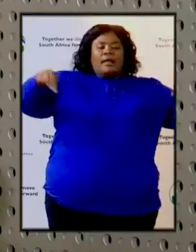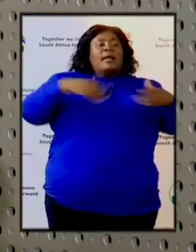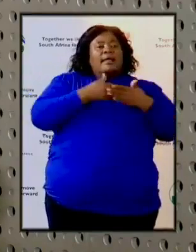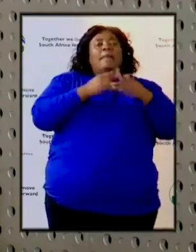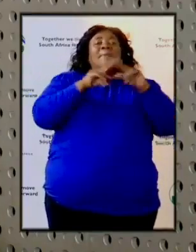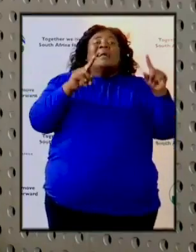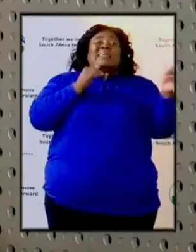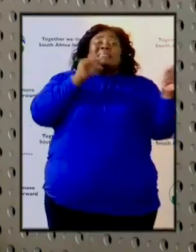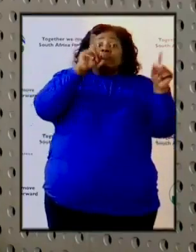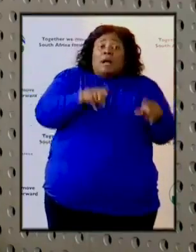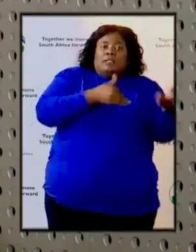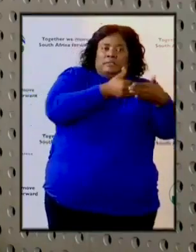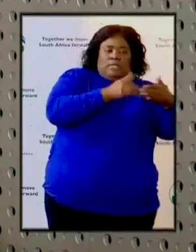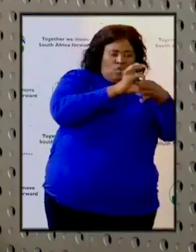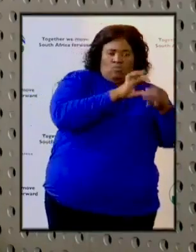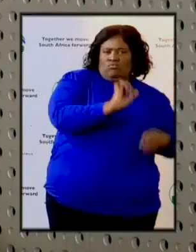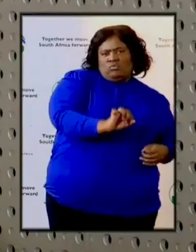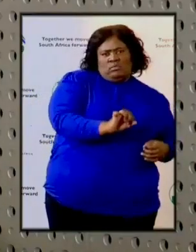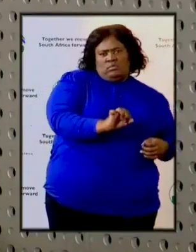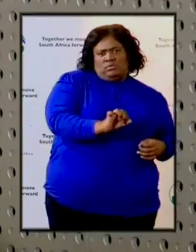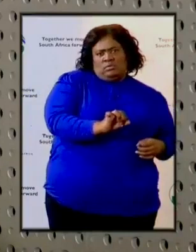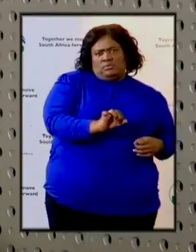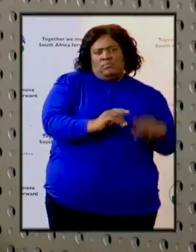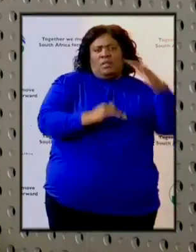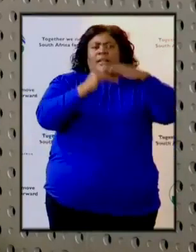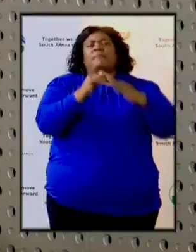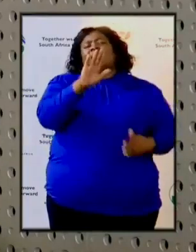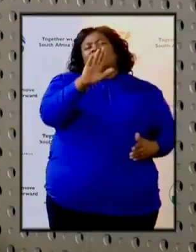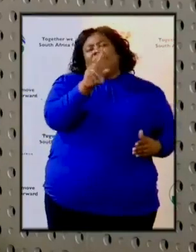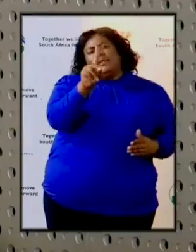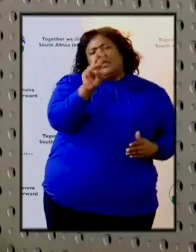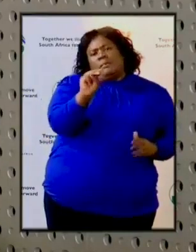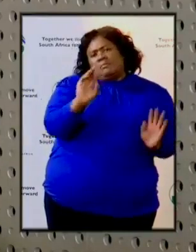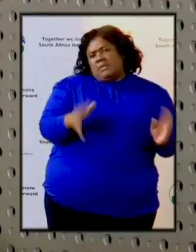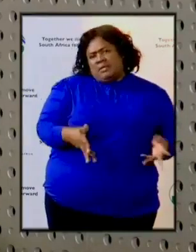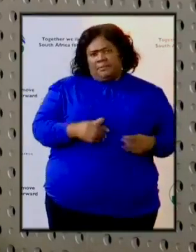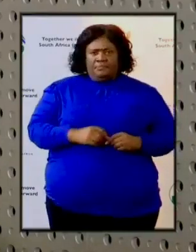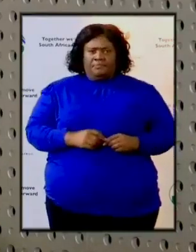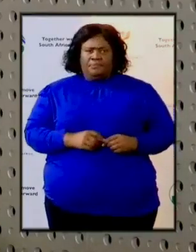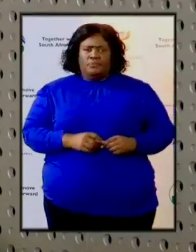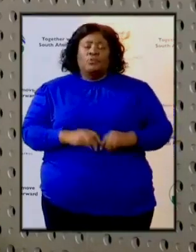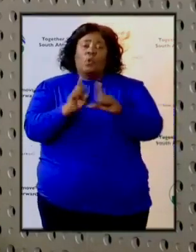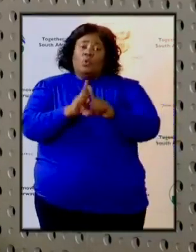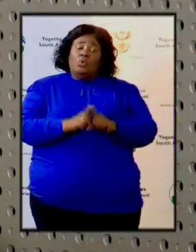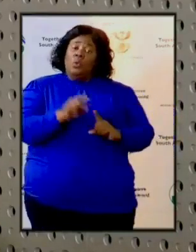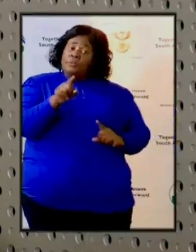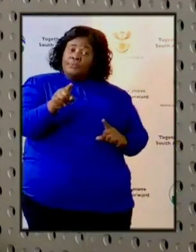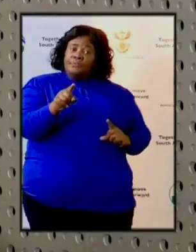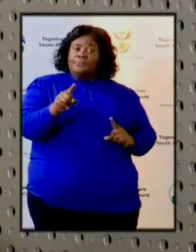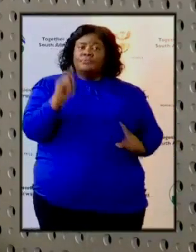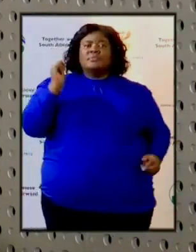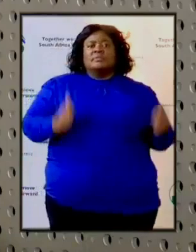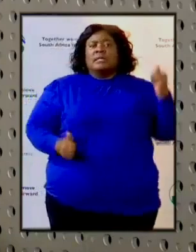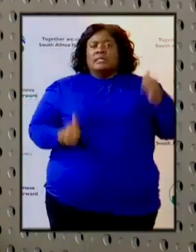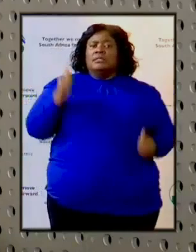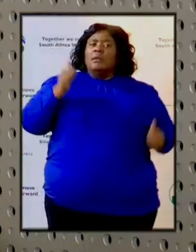kodwa kube nje kungadluli kumakhilomitha 5. Futhi uvunyela ukugijima, hayi nibe